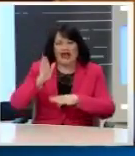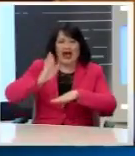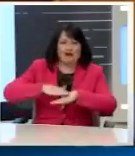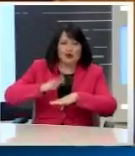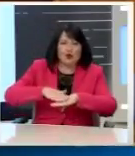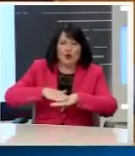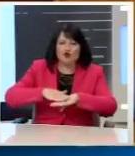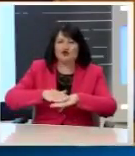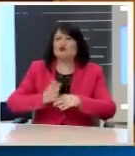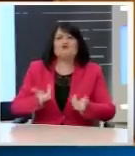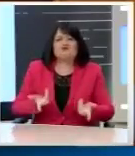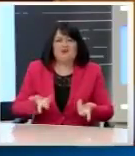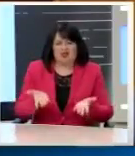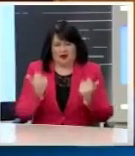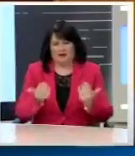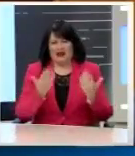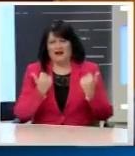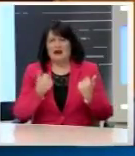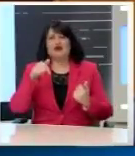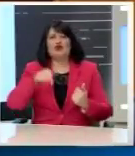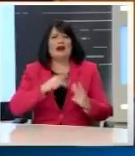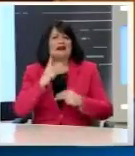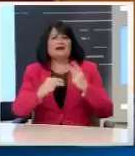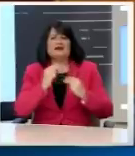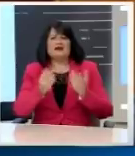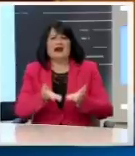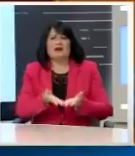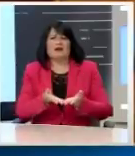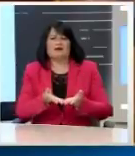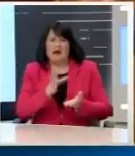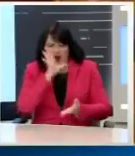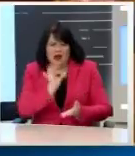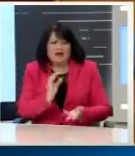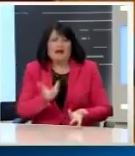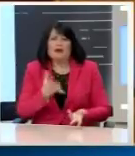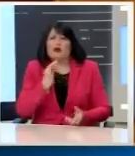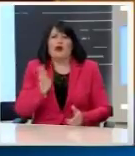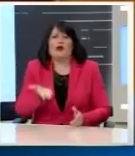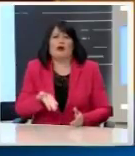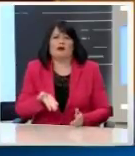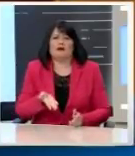Επομένως, τι αλήθεια συζητάμε εδώ? Για ποιον λόγο